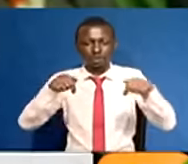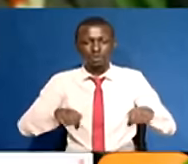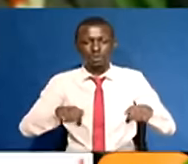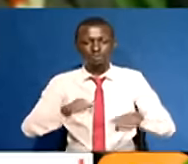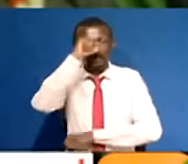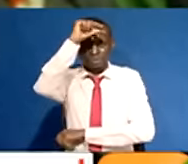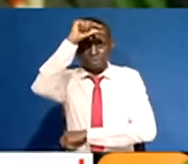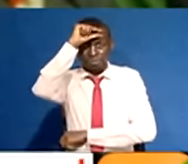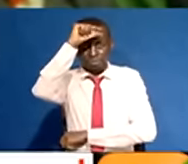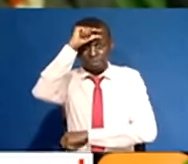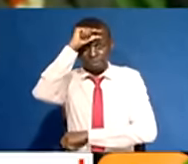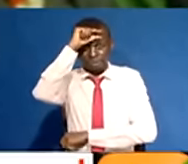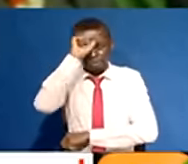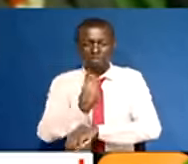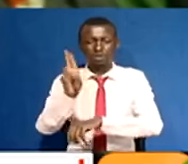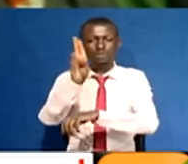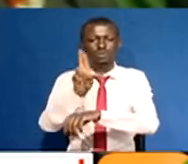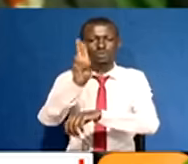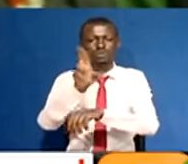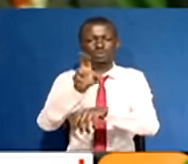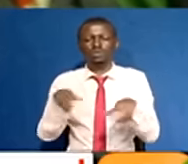hii inaanza kutumia vitisho.